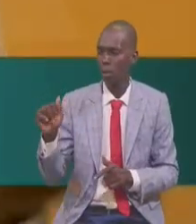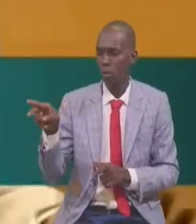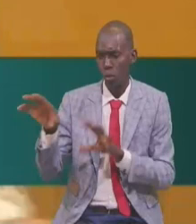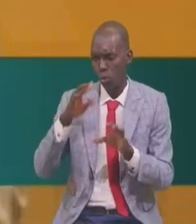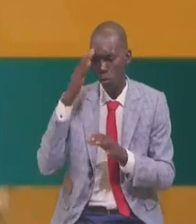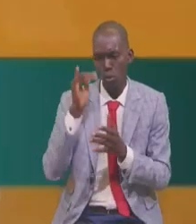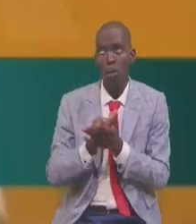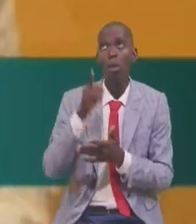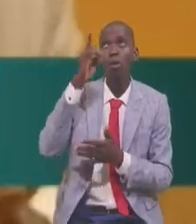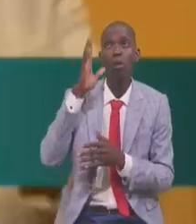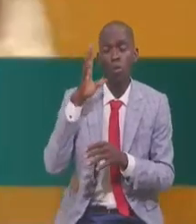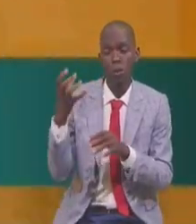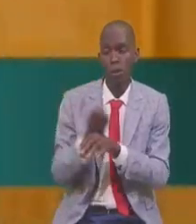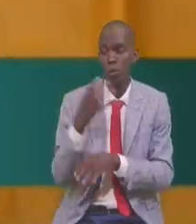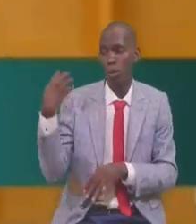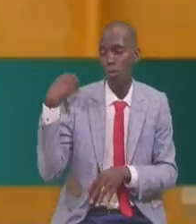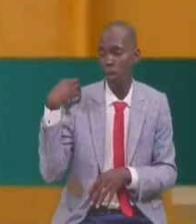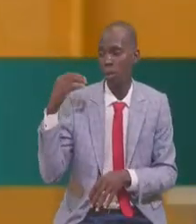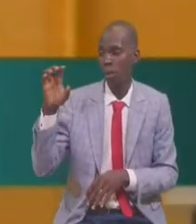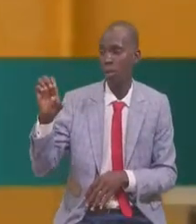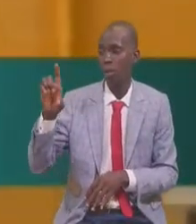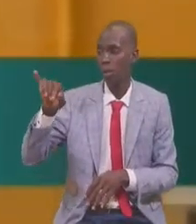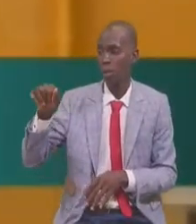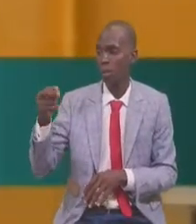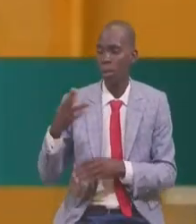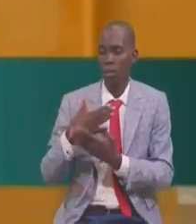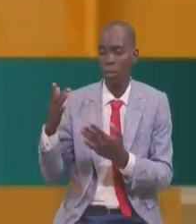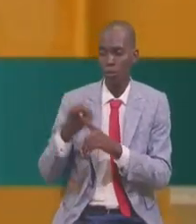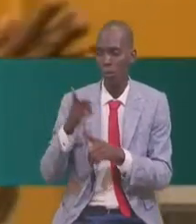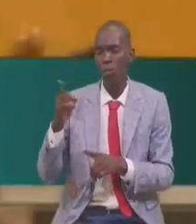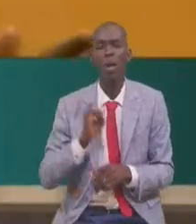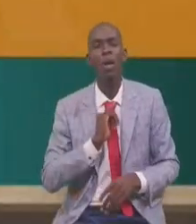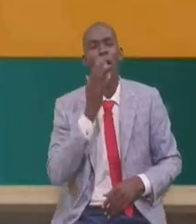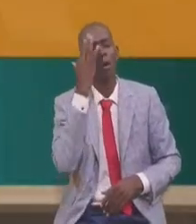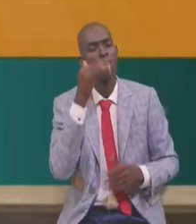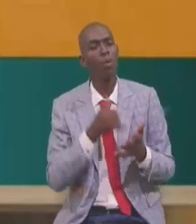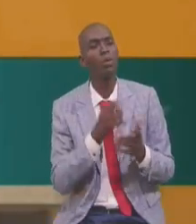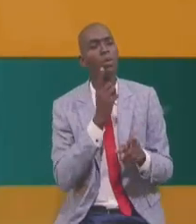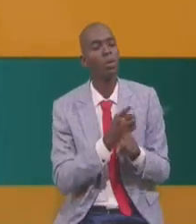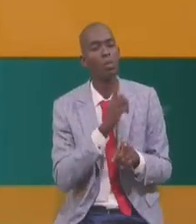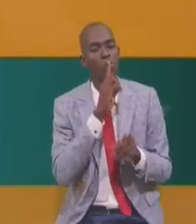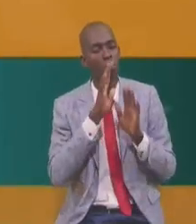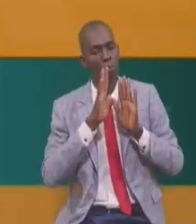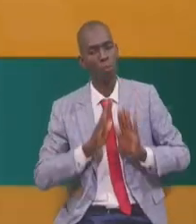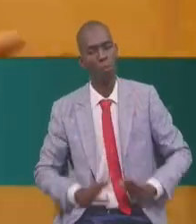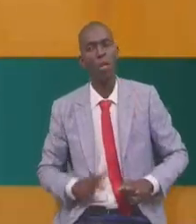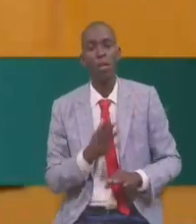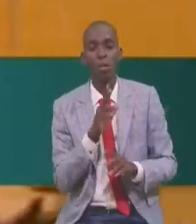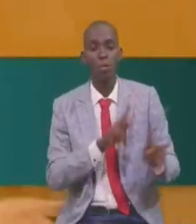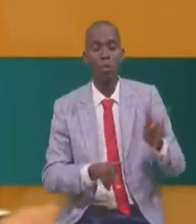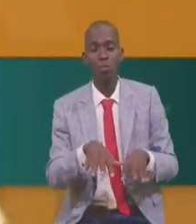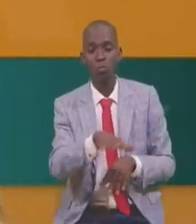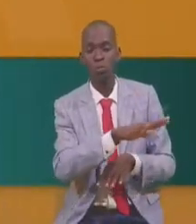toi aujourd'hui? Je le sais. Gardez, taisez-vous. C'était des gens qui n'avaient pas d'objectif. Ils